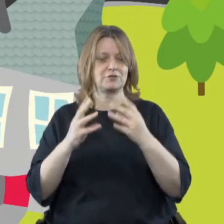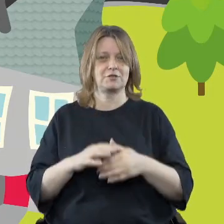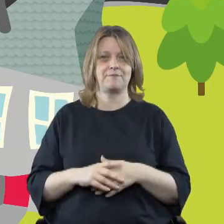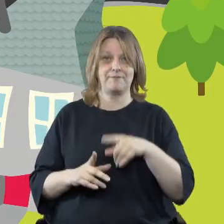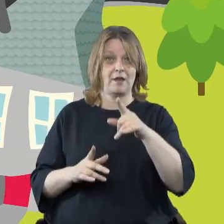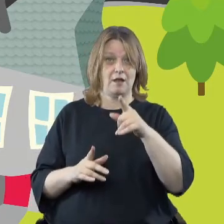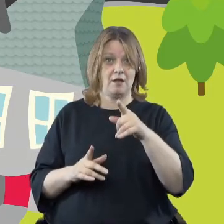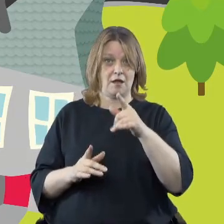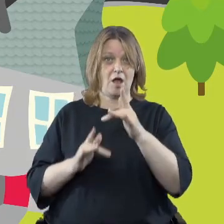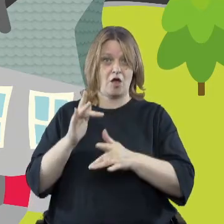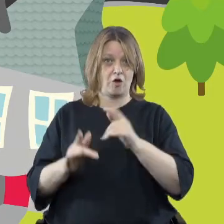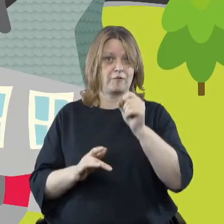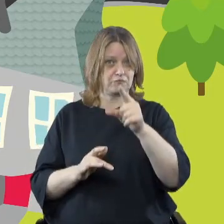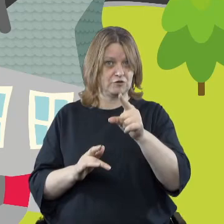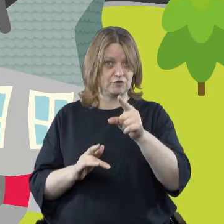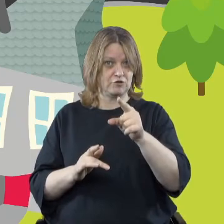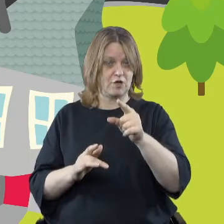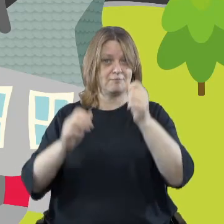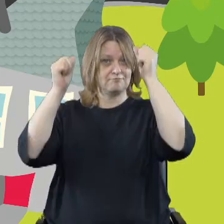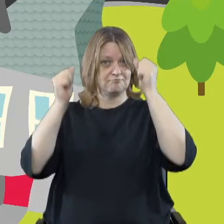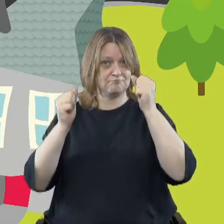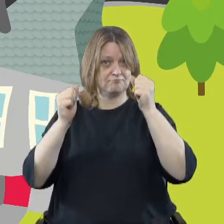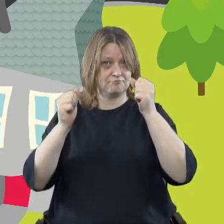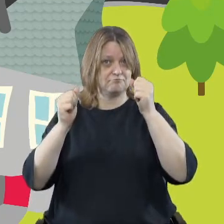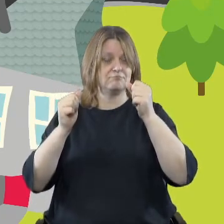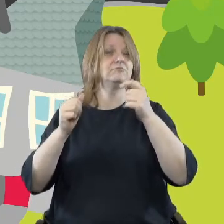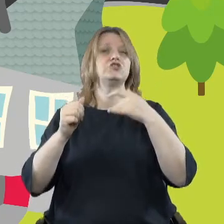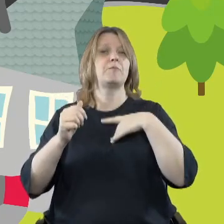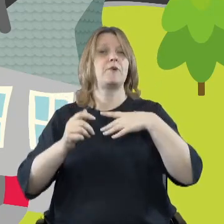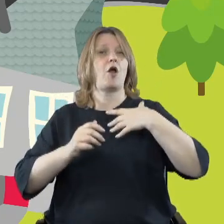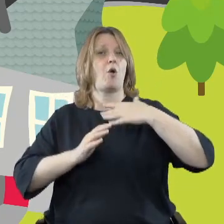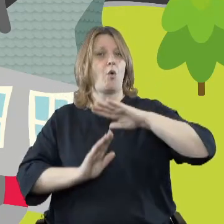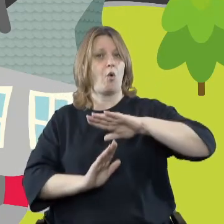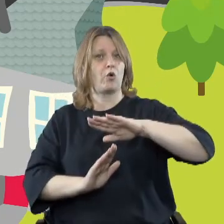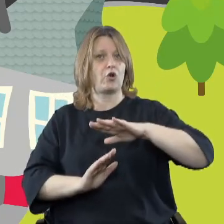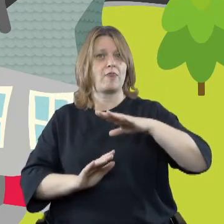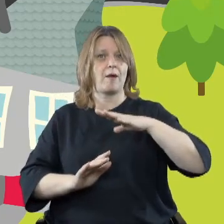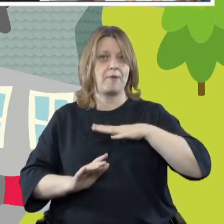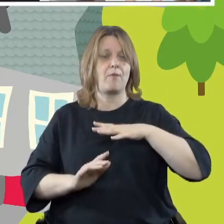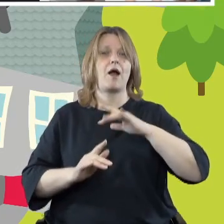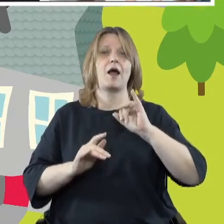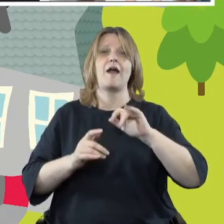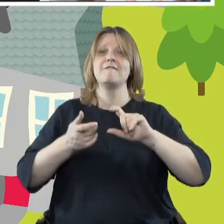jeździsz na rowerze, zakładasz go na głowę, żeby chroniona była i w razie upadku się nie uszkodziła.